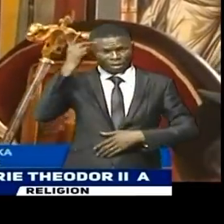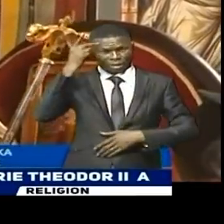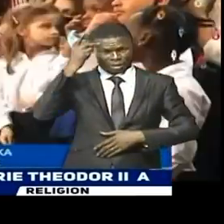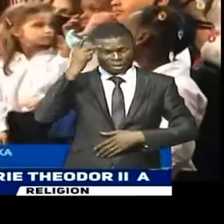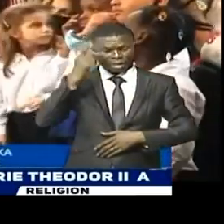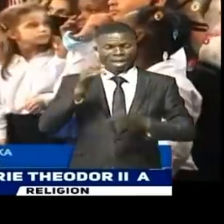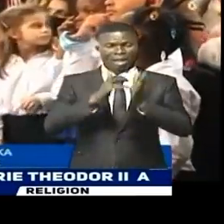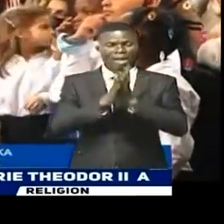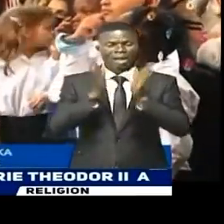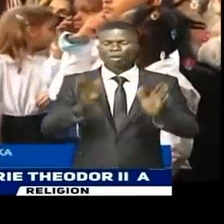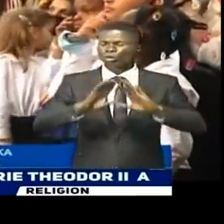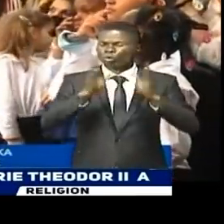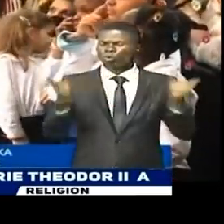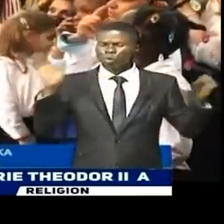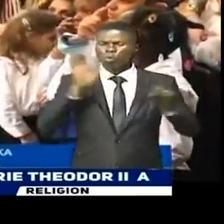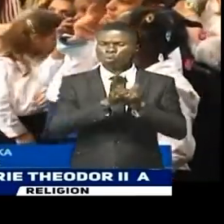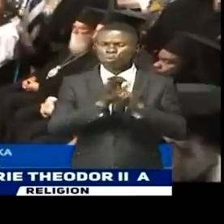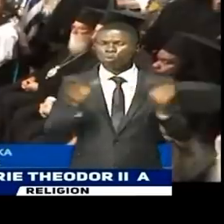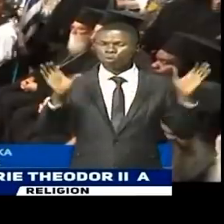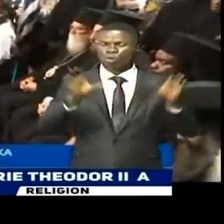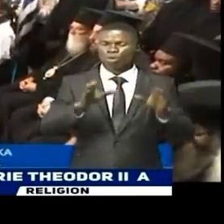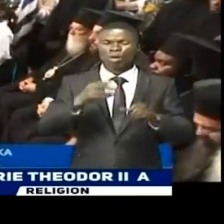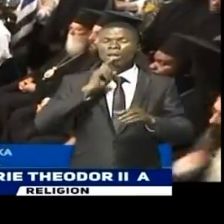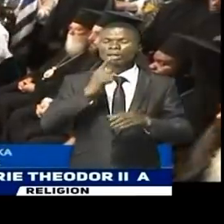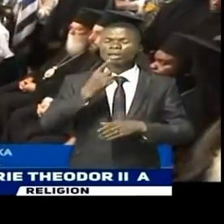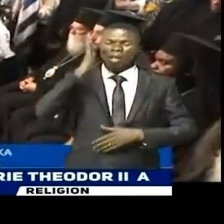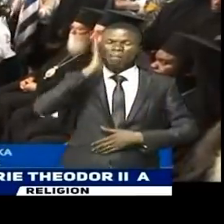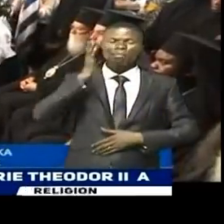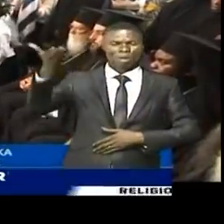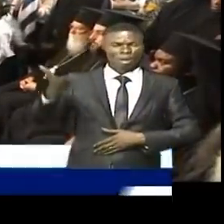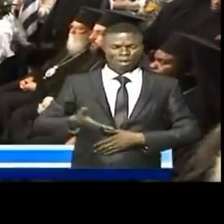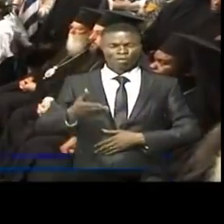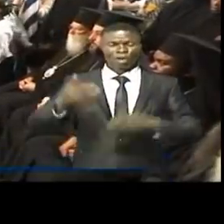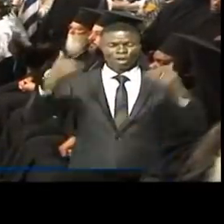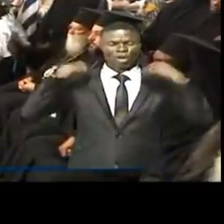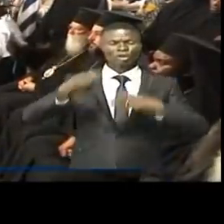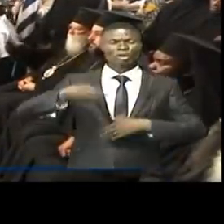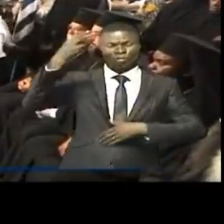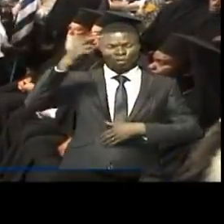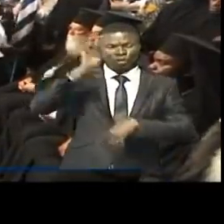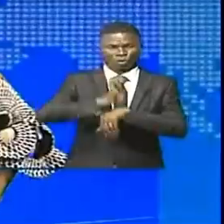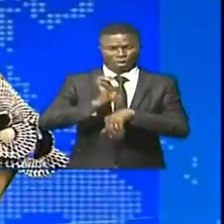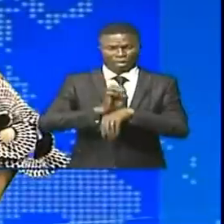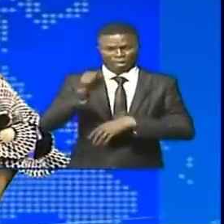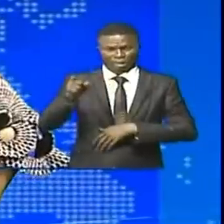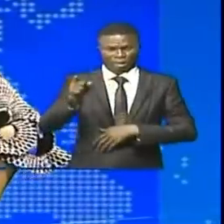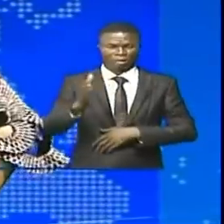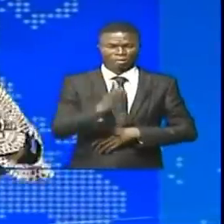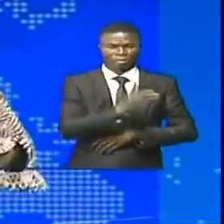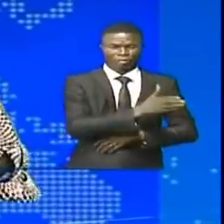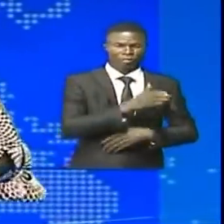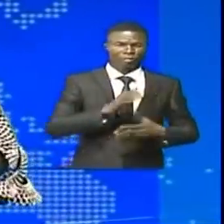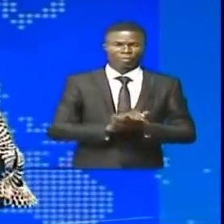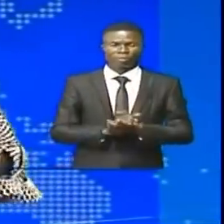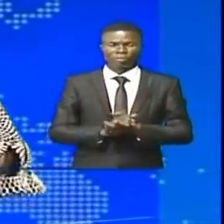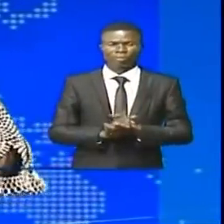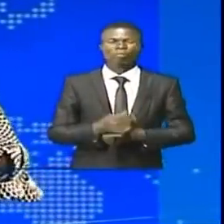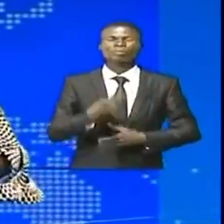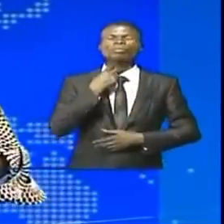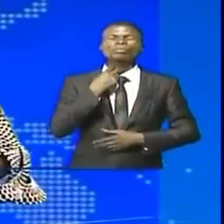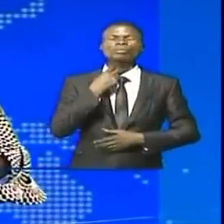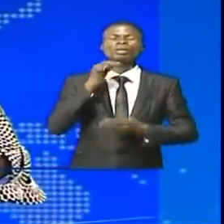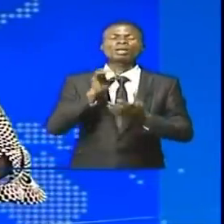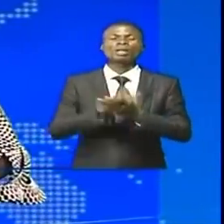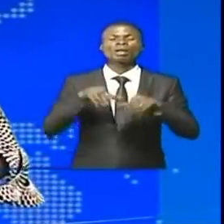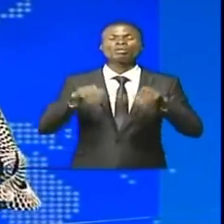fidèles s'étaient mobilisés pour dire la bienvenue à cette grande personnalité ecclésiale qu'est ce qui bloque la femme